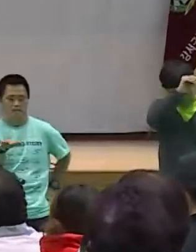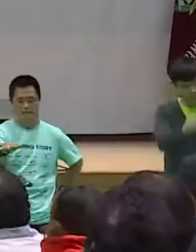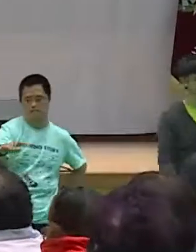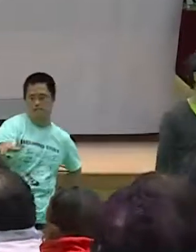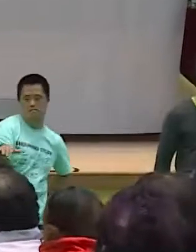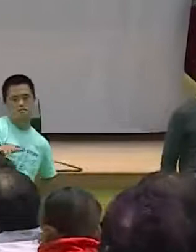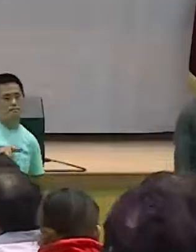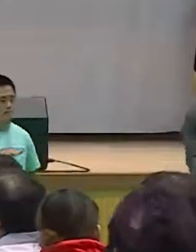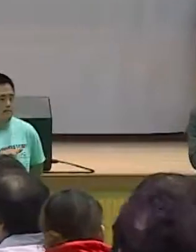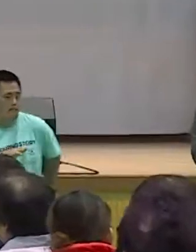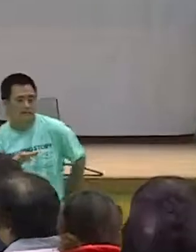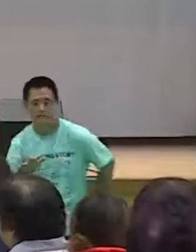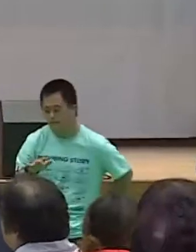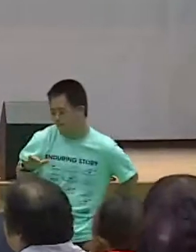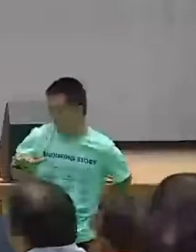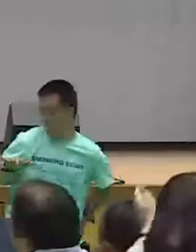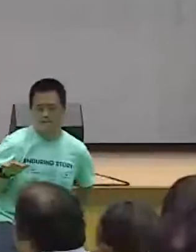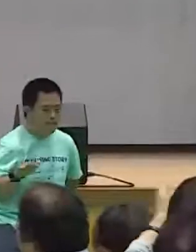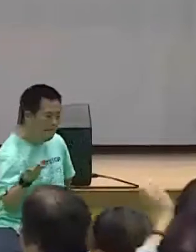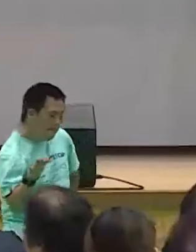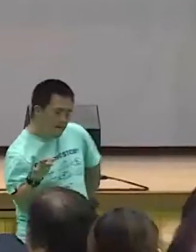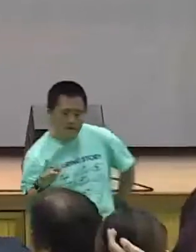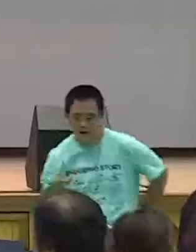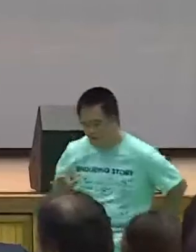반갑습니다. 이대로입니다.